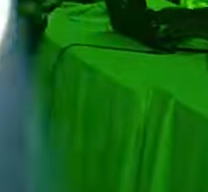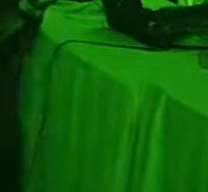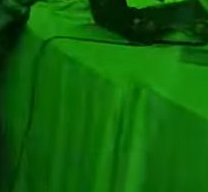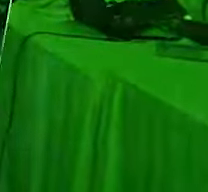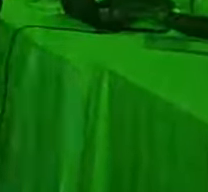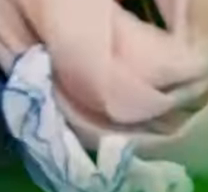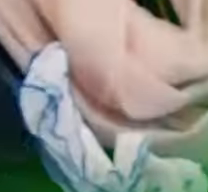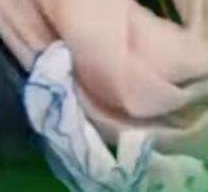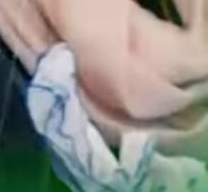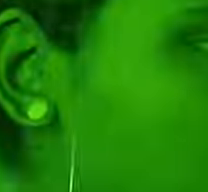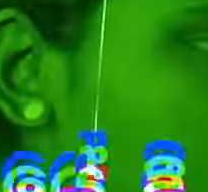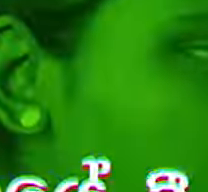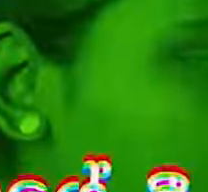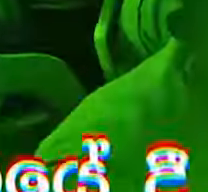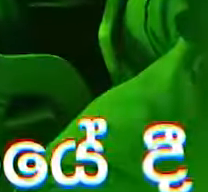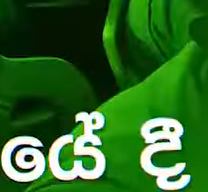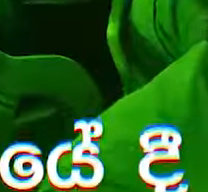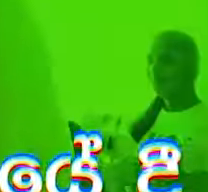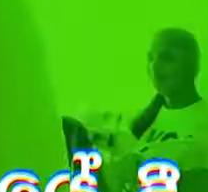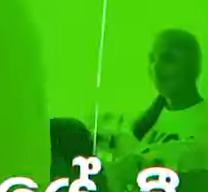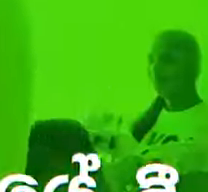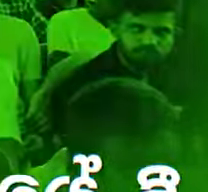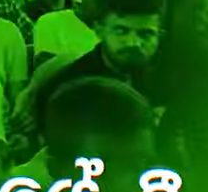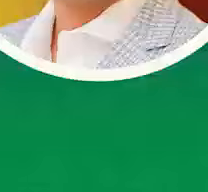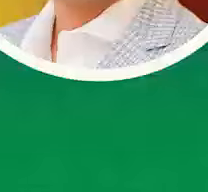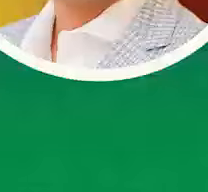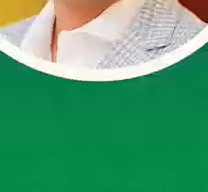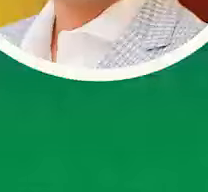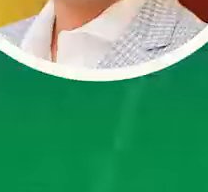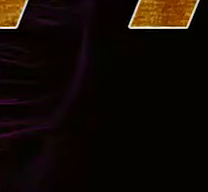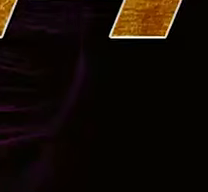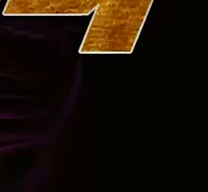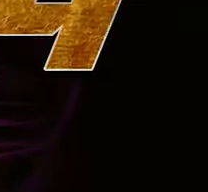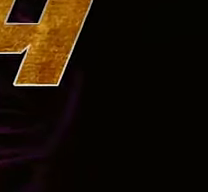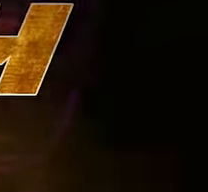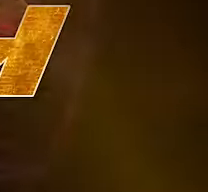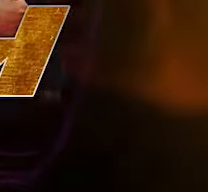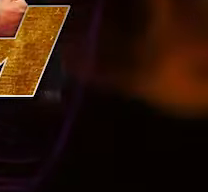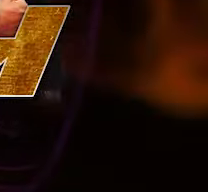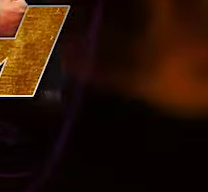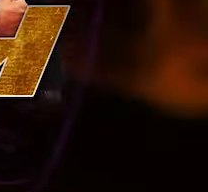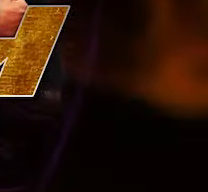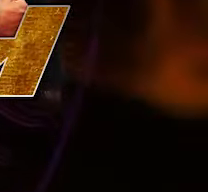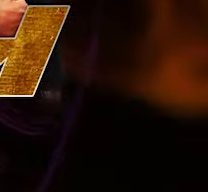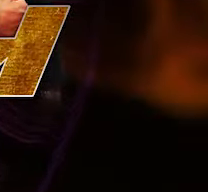ජයගමු ශ්‍රී ලංකා ජූනි 22 සහ 23 අම්පාර එච්.එම්. වීරසිංහ ක්‍රීඩාංගණයේදී.